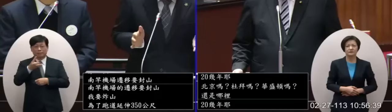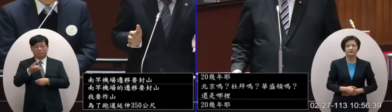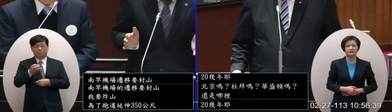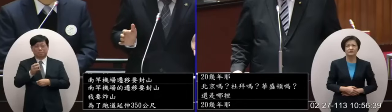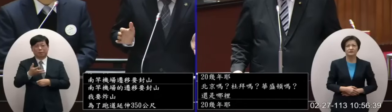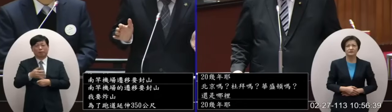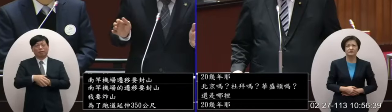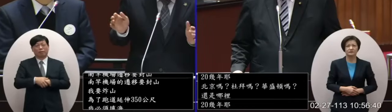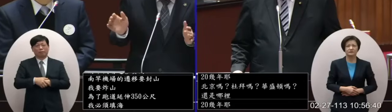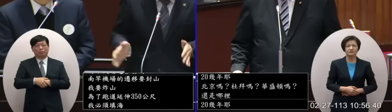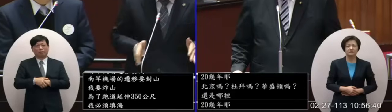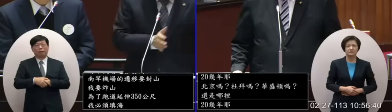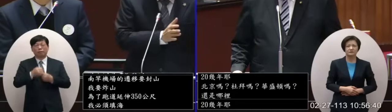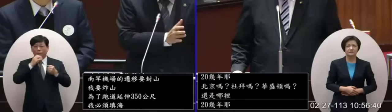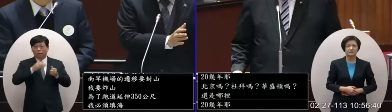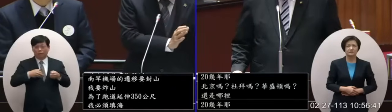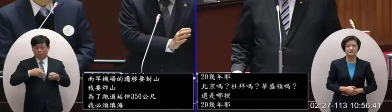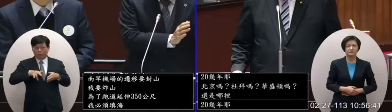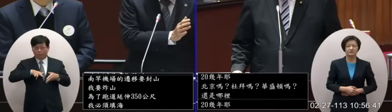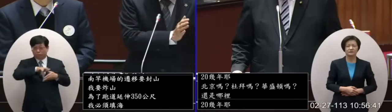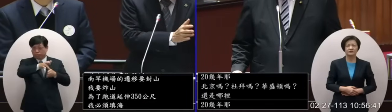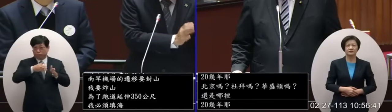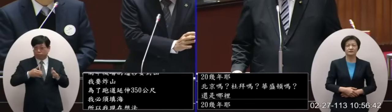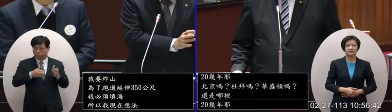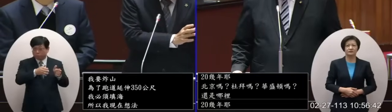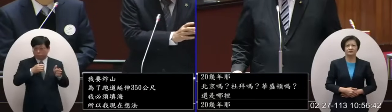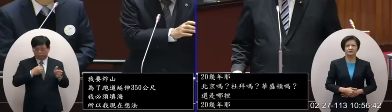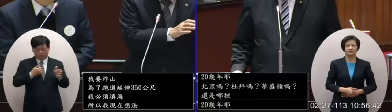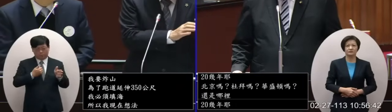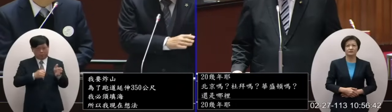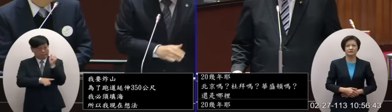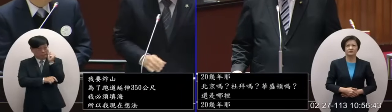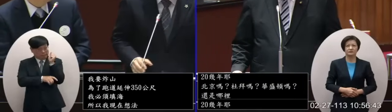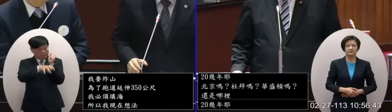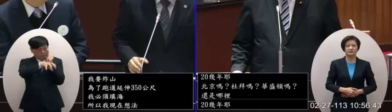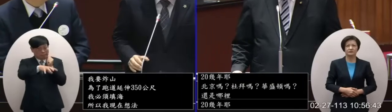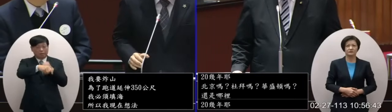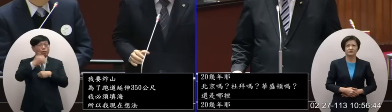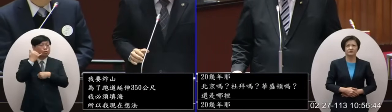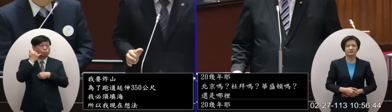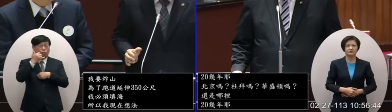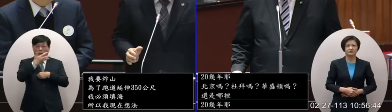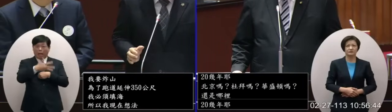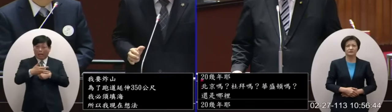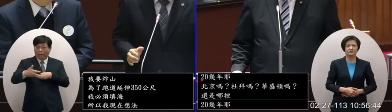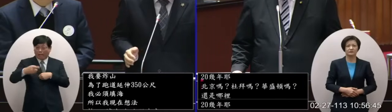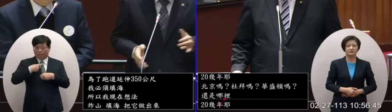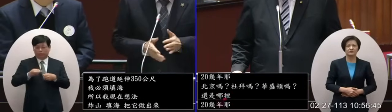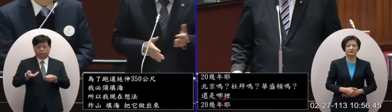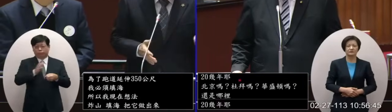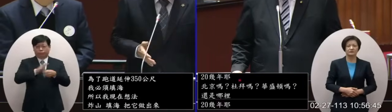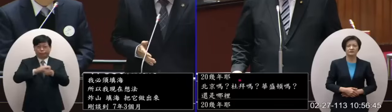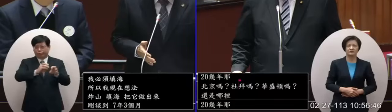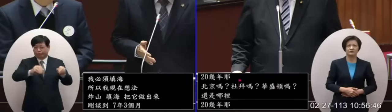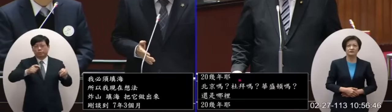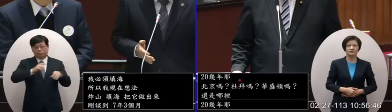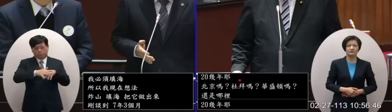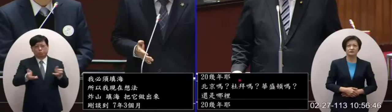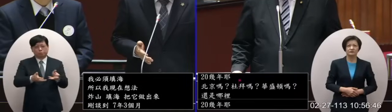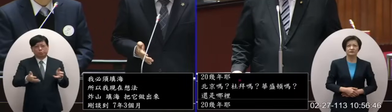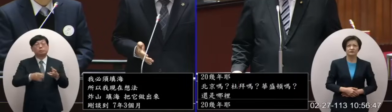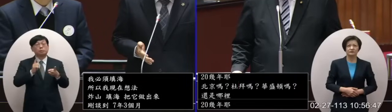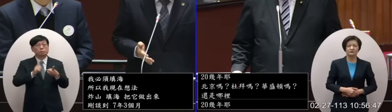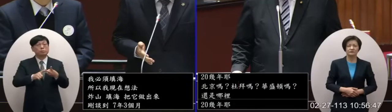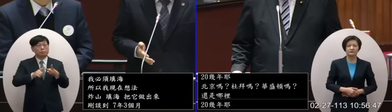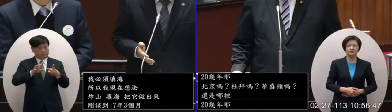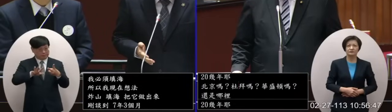在，跑道的前的这个算南端，在填海的时候，它会有一些这个施工，以及